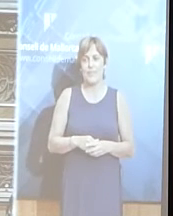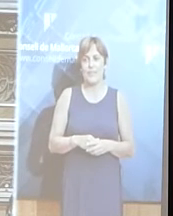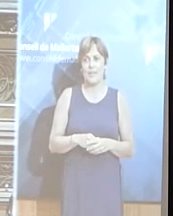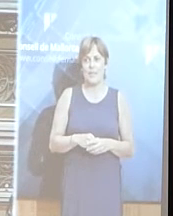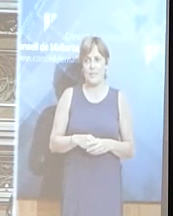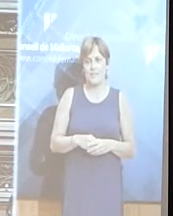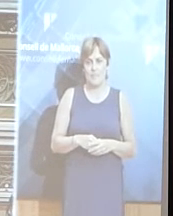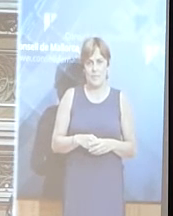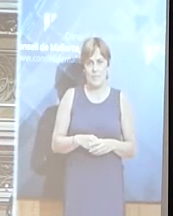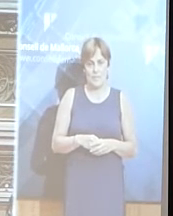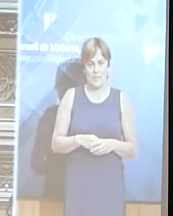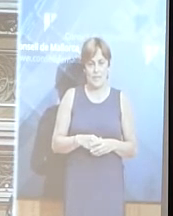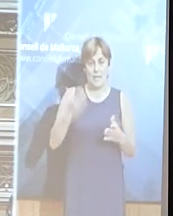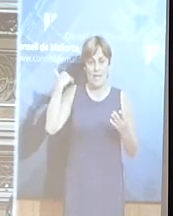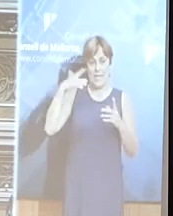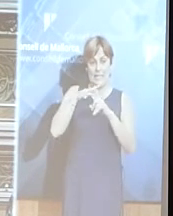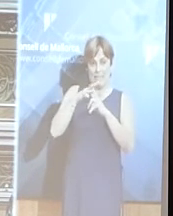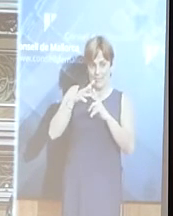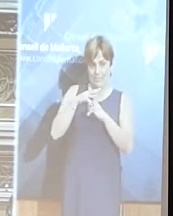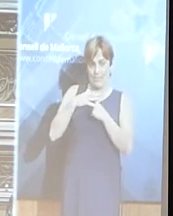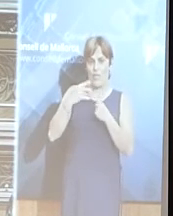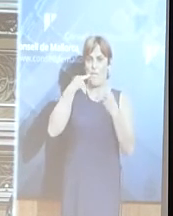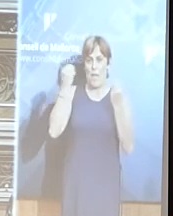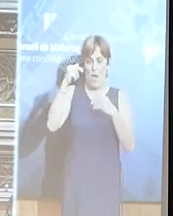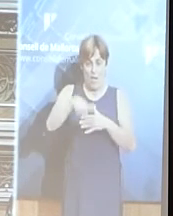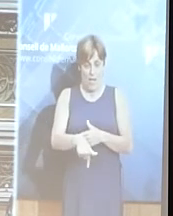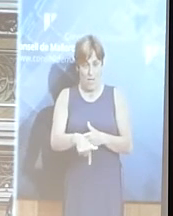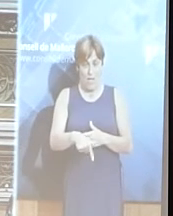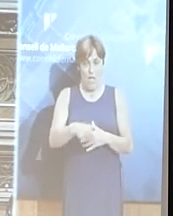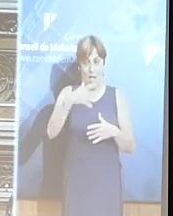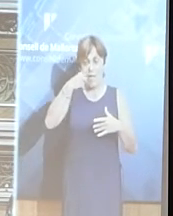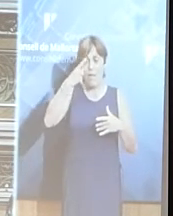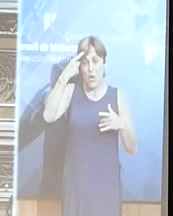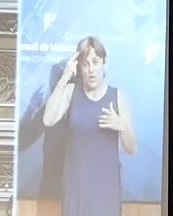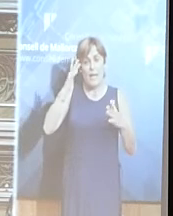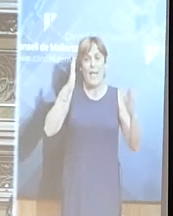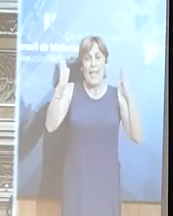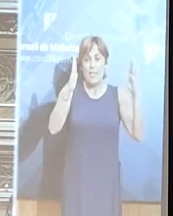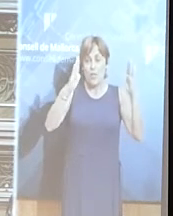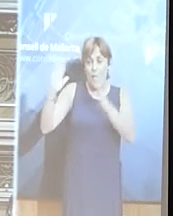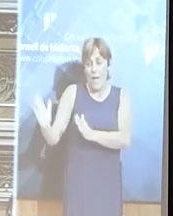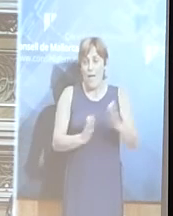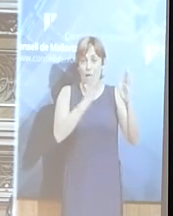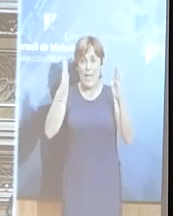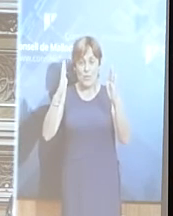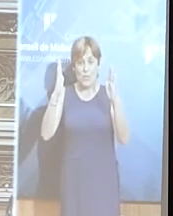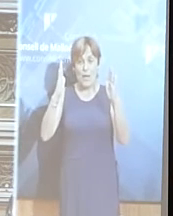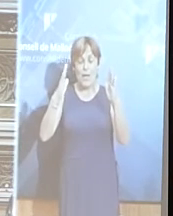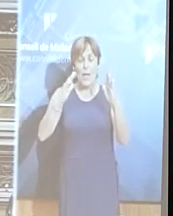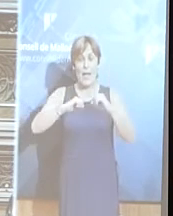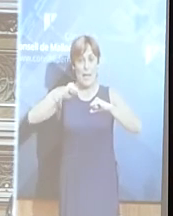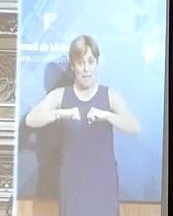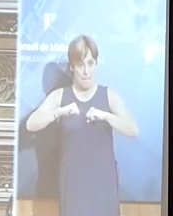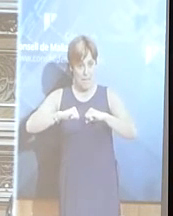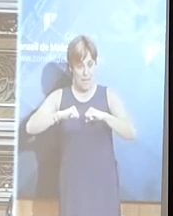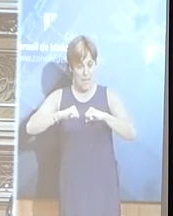no l'ocupació que està creant ara. I el que no s'està dient és que hem passat d'una etapa a una altra en el que el millorament comença